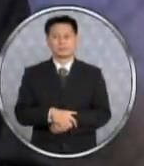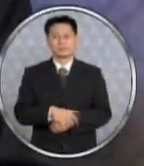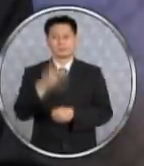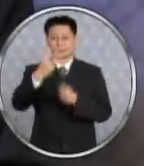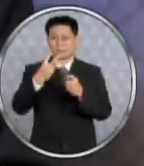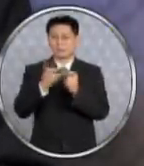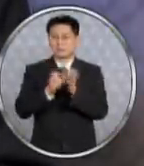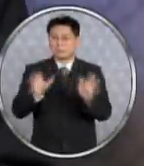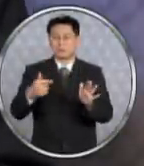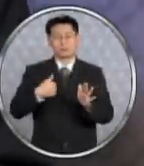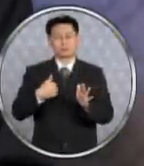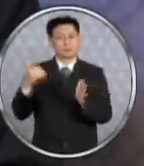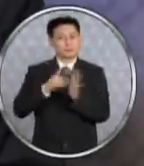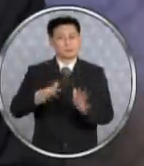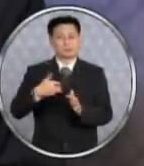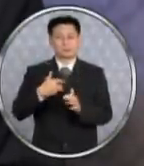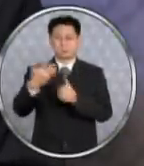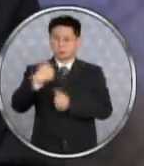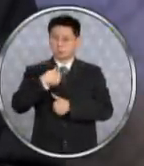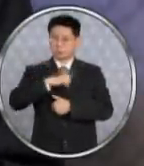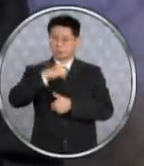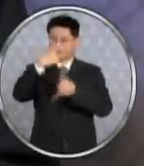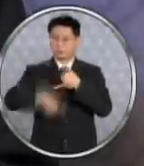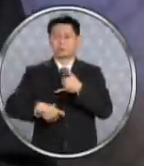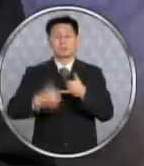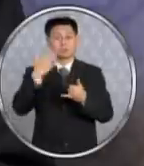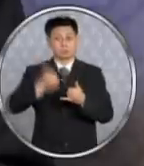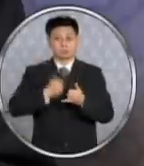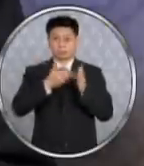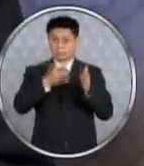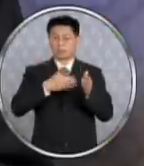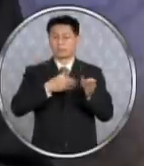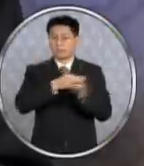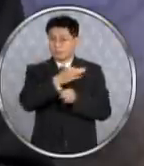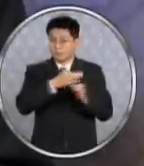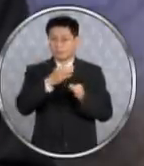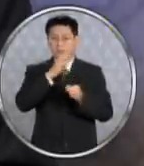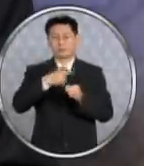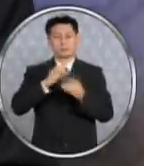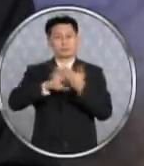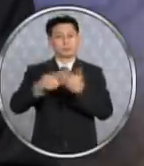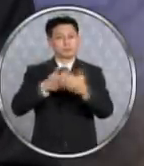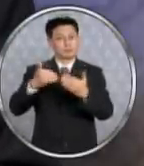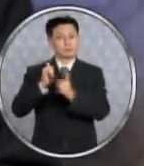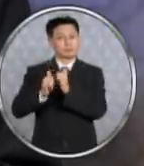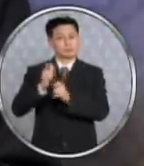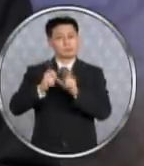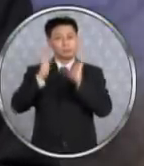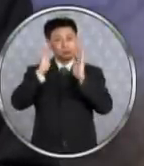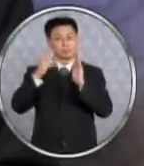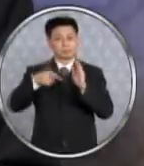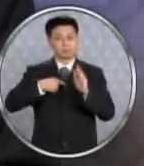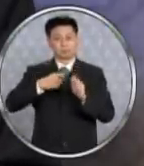三年来，我常常问自己，一个好总统要拼经济、拼外交、实践社会正义，他还要